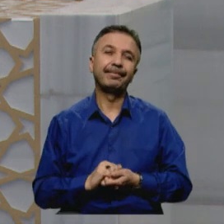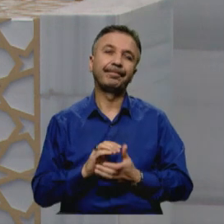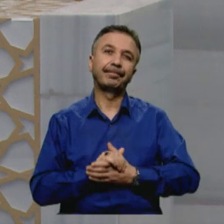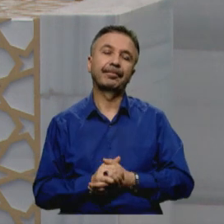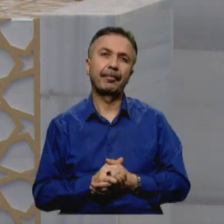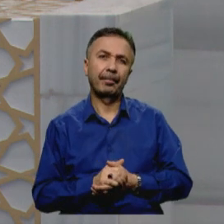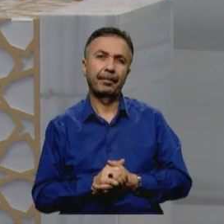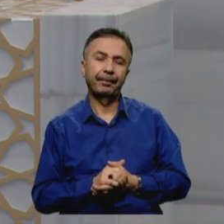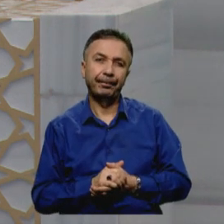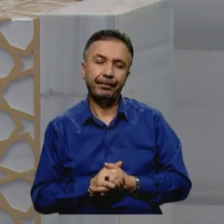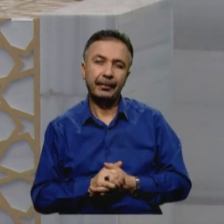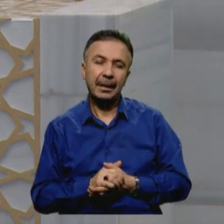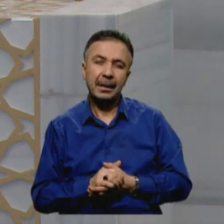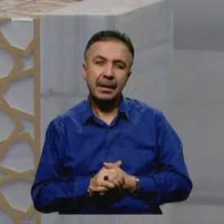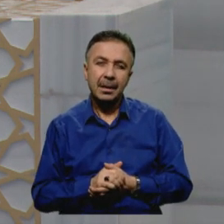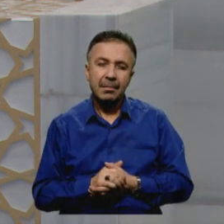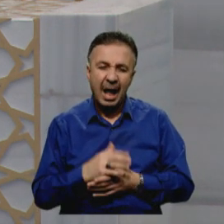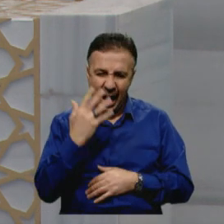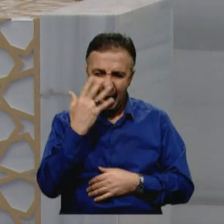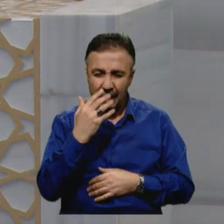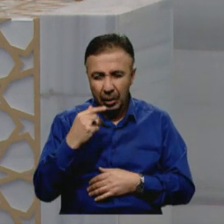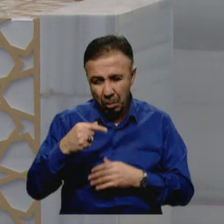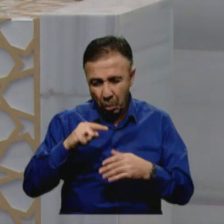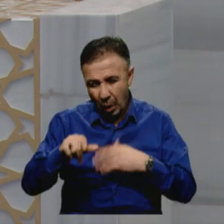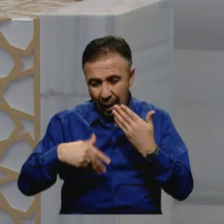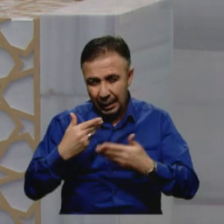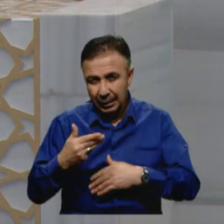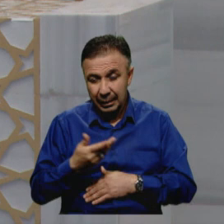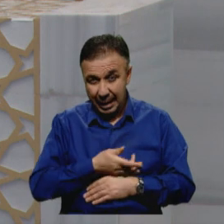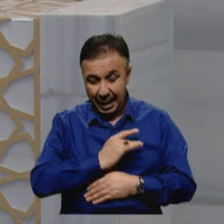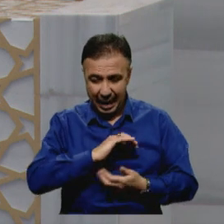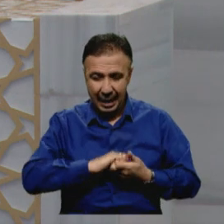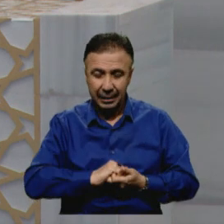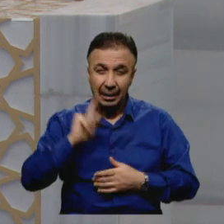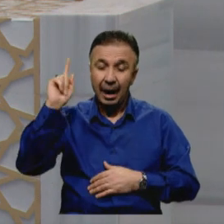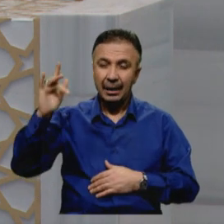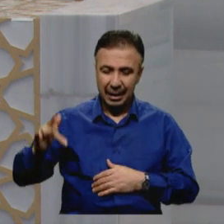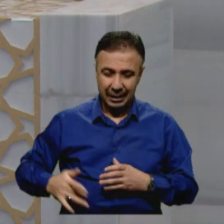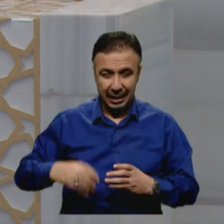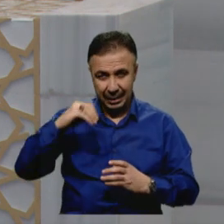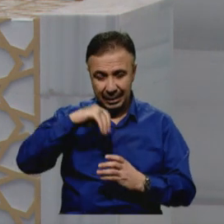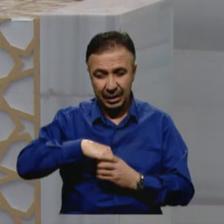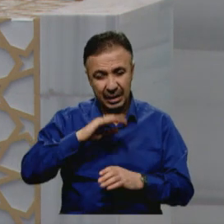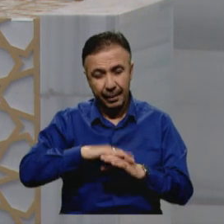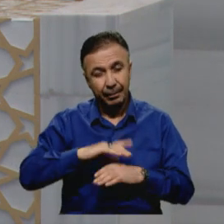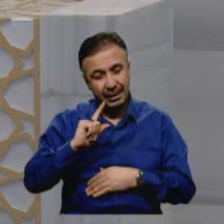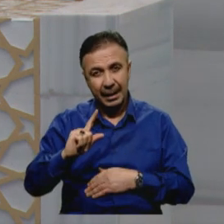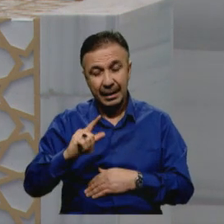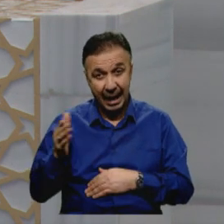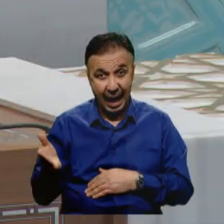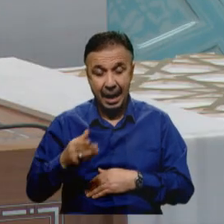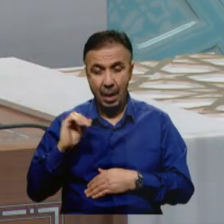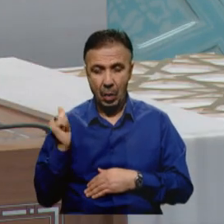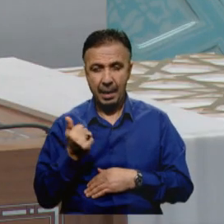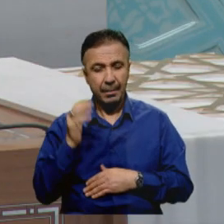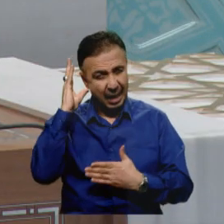mahluk. Arapça böyle bir tarif var. İhlas, yani Allah için yapılması gereken en önemli ibadet olan